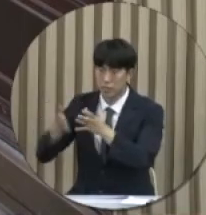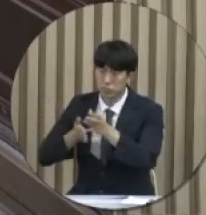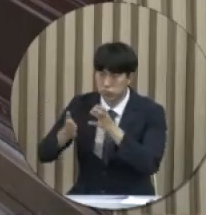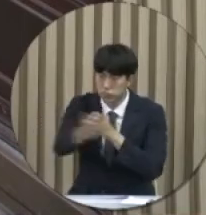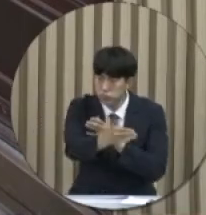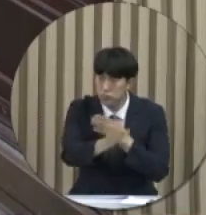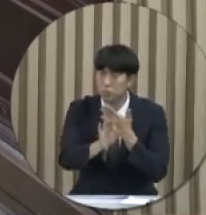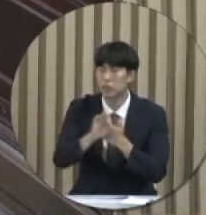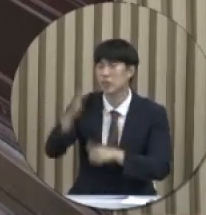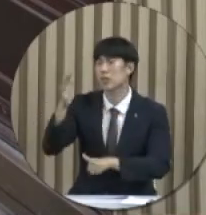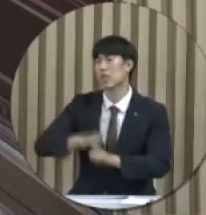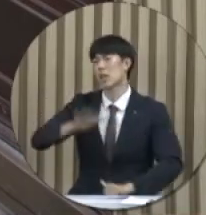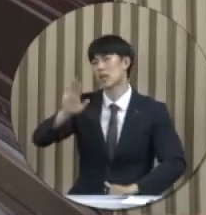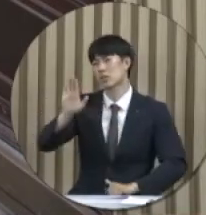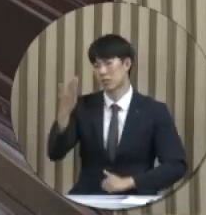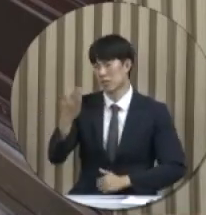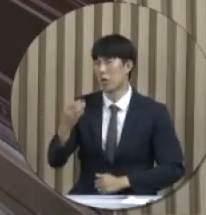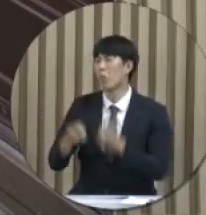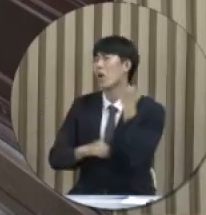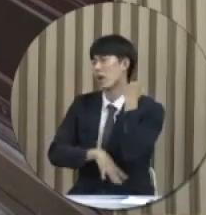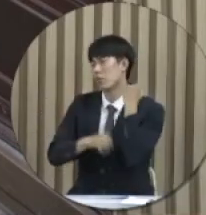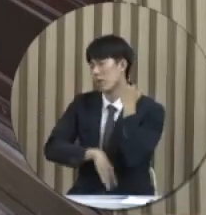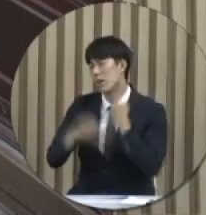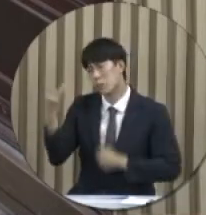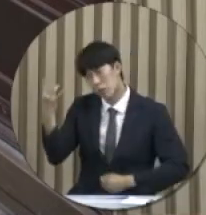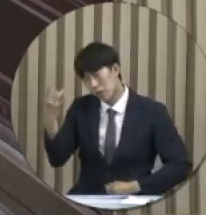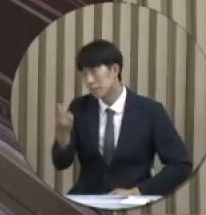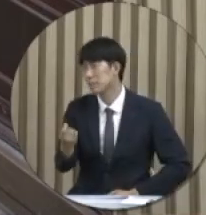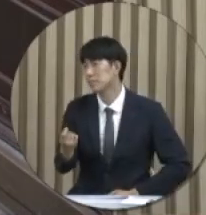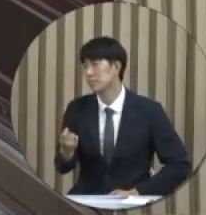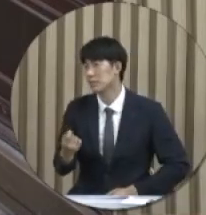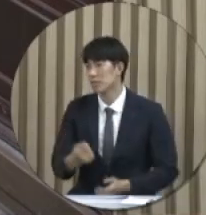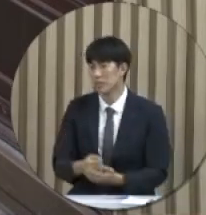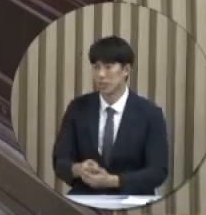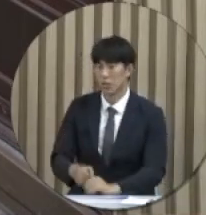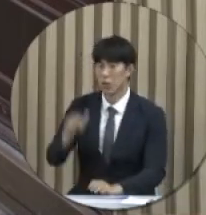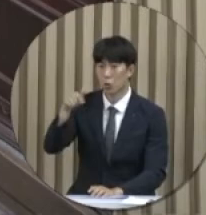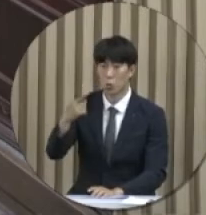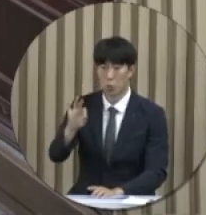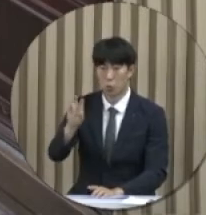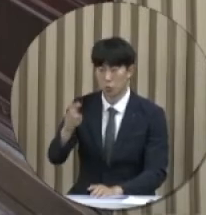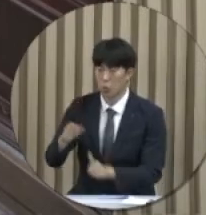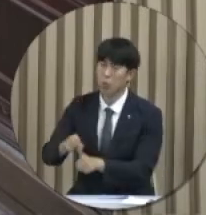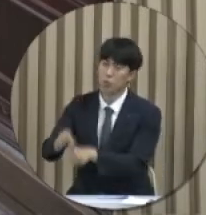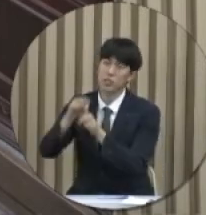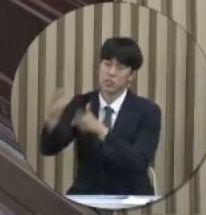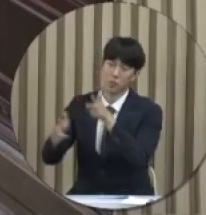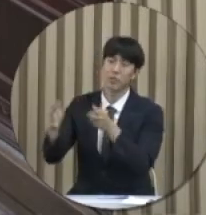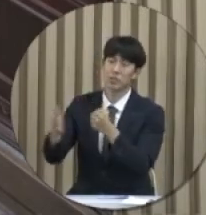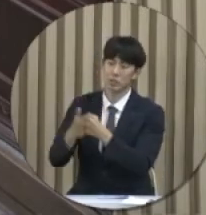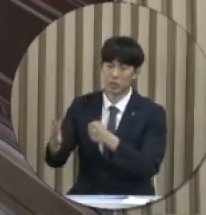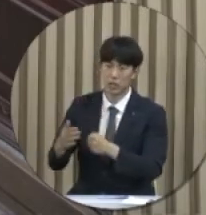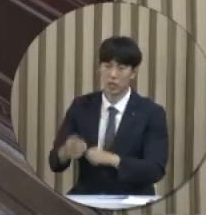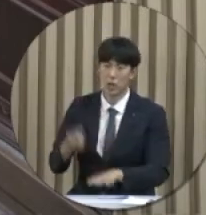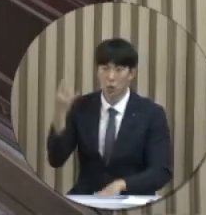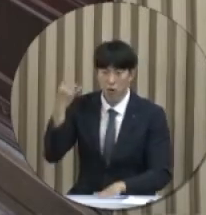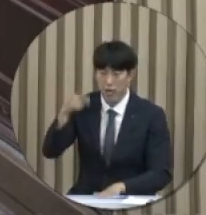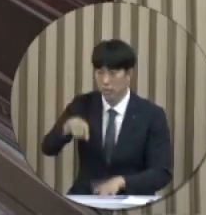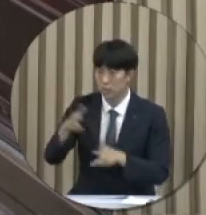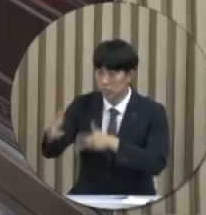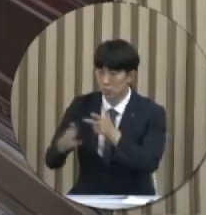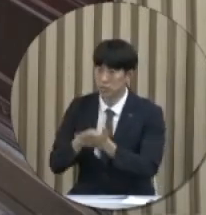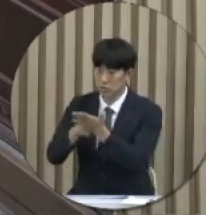것입니다. 원래 이 우리가 응모 사업이라는 자체가. 그래서 여기는 처음에 도시재생 누리호 사업을 할